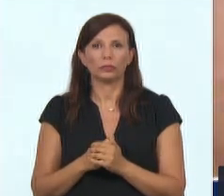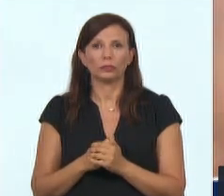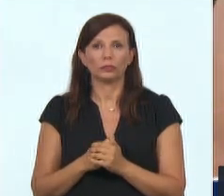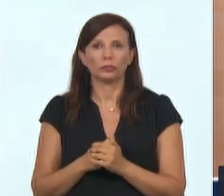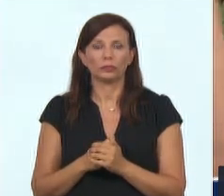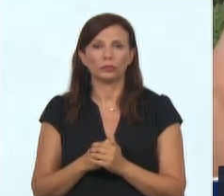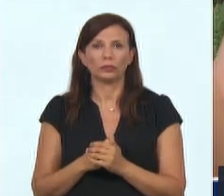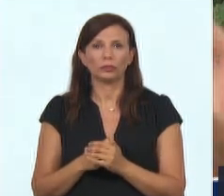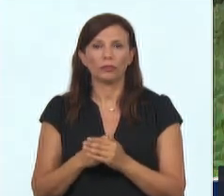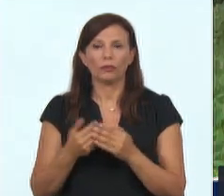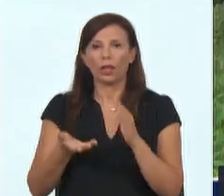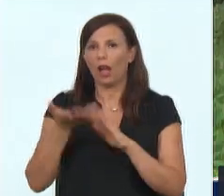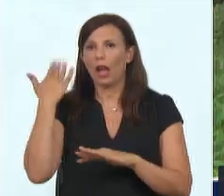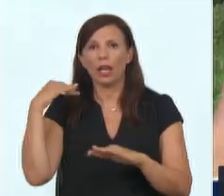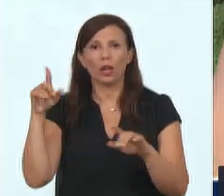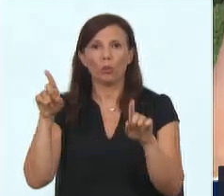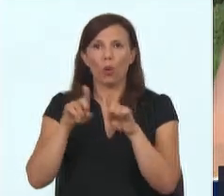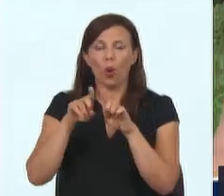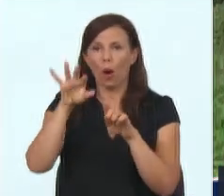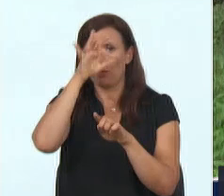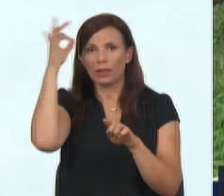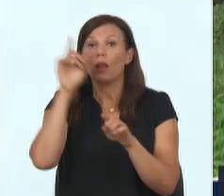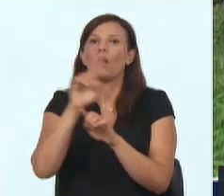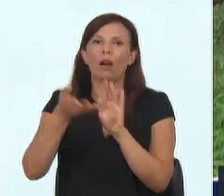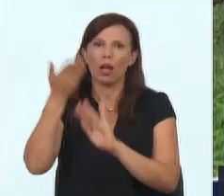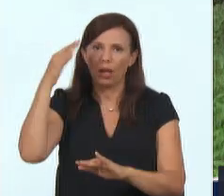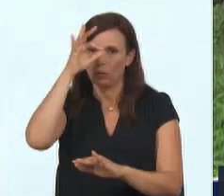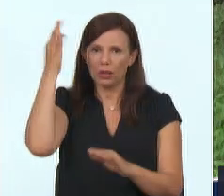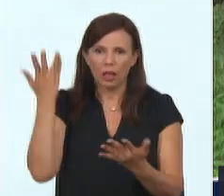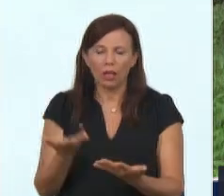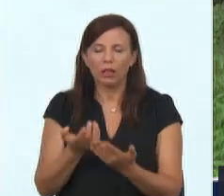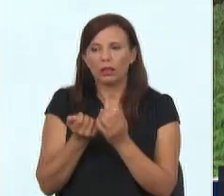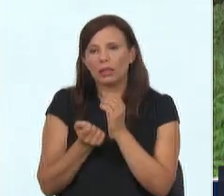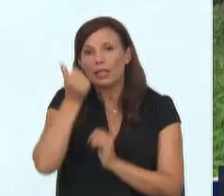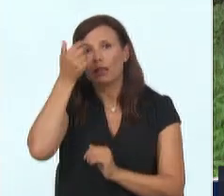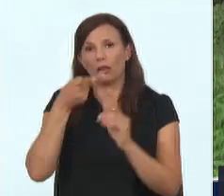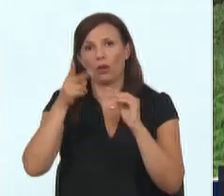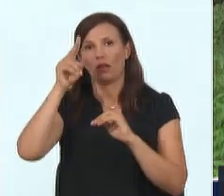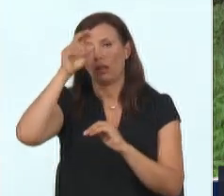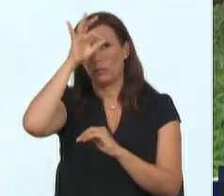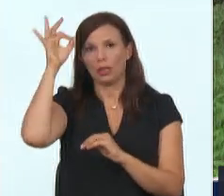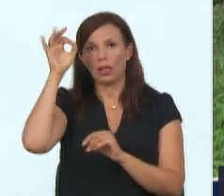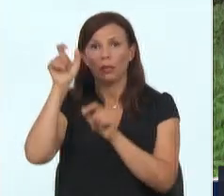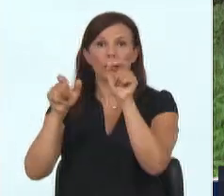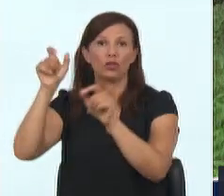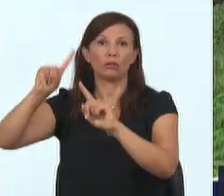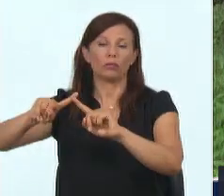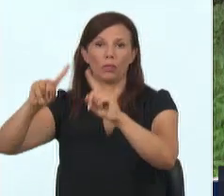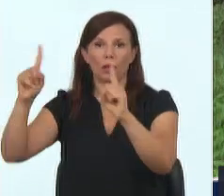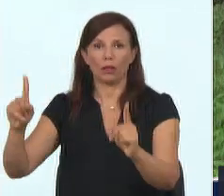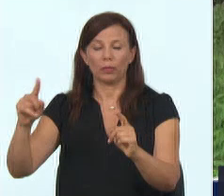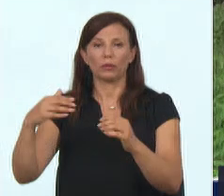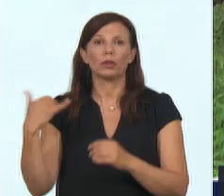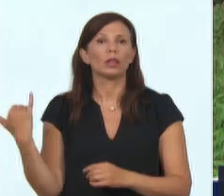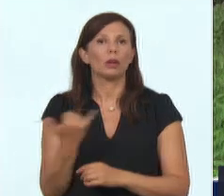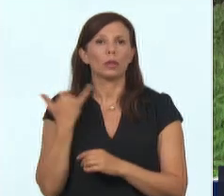היה לנו מזל, או כאילו, לא היה לנו מזל. היה לנו קצת יותר מזל מלאחרים. וכל הזמן אנחנו מדברים על זה גם